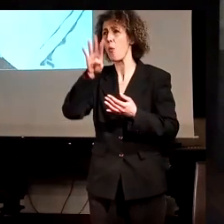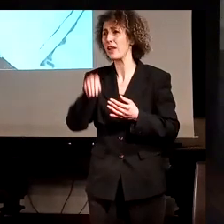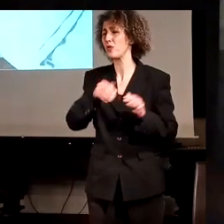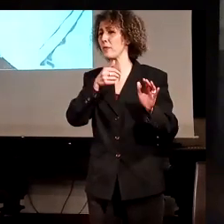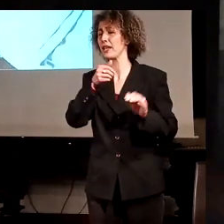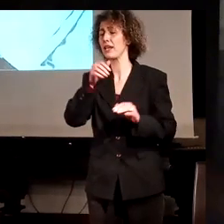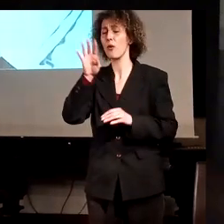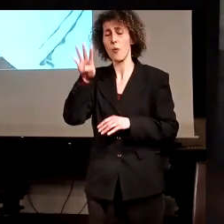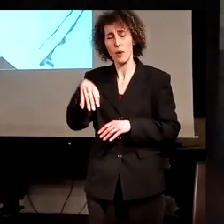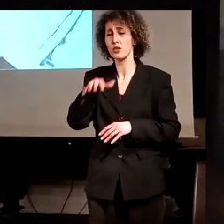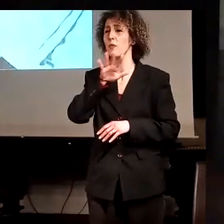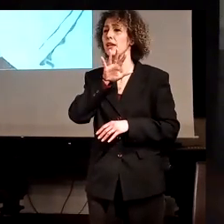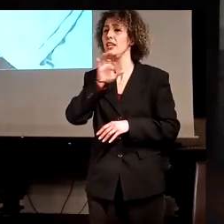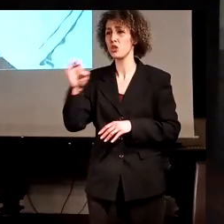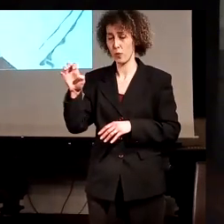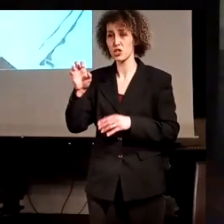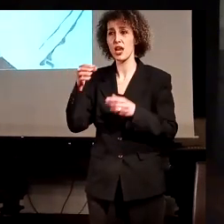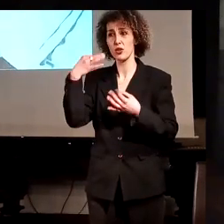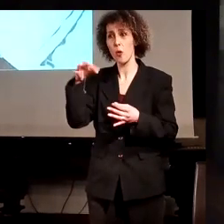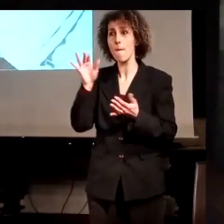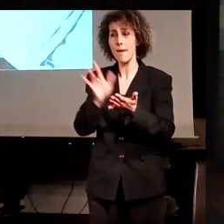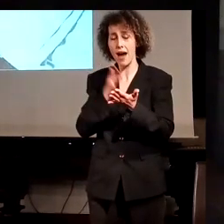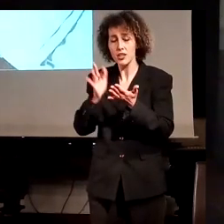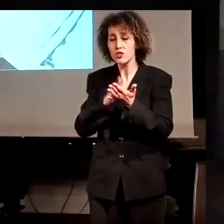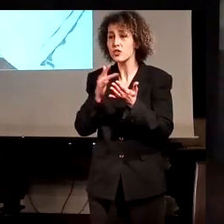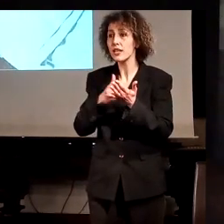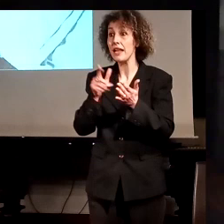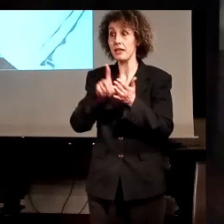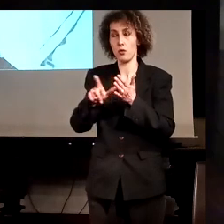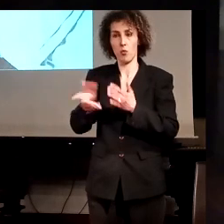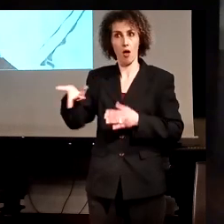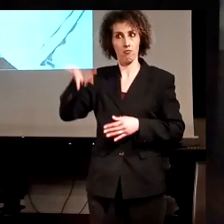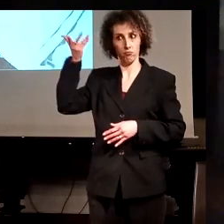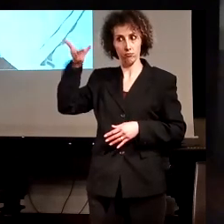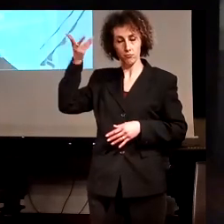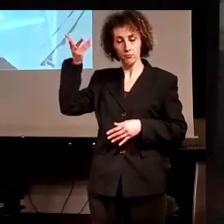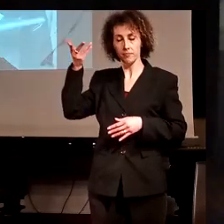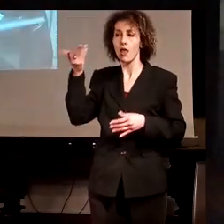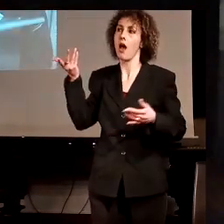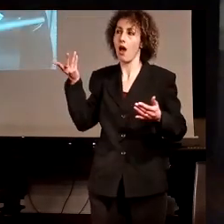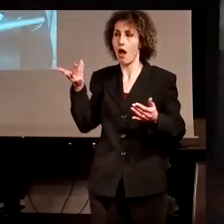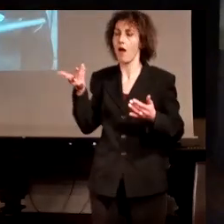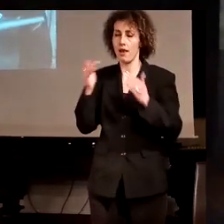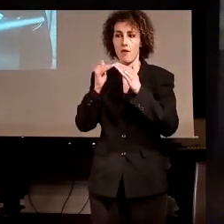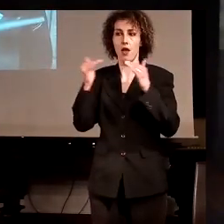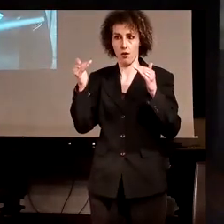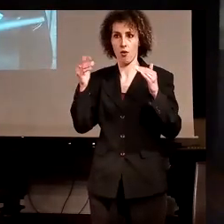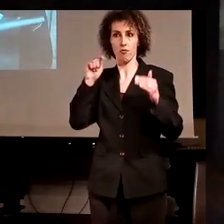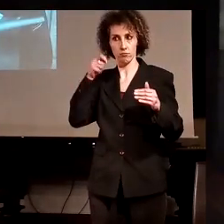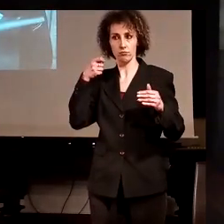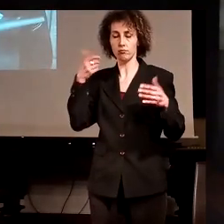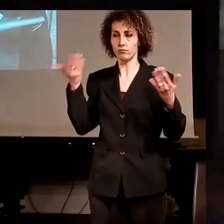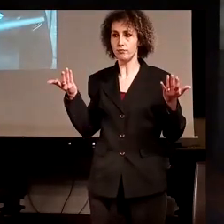pagine di lettere di alto livello o perlomeno di livello curno e